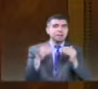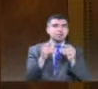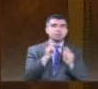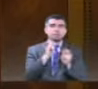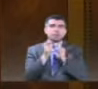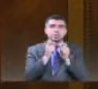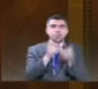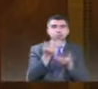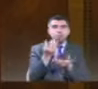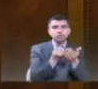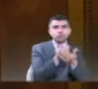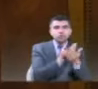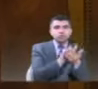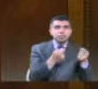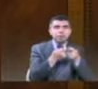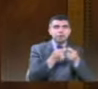منتظمة